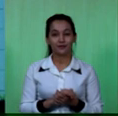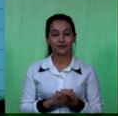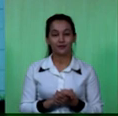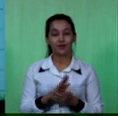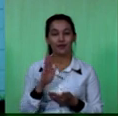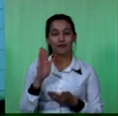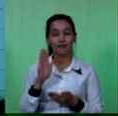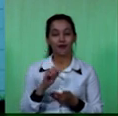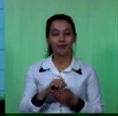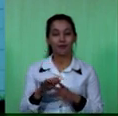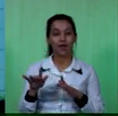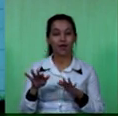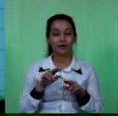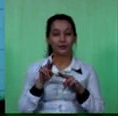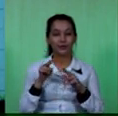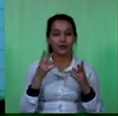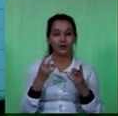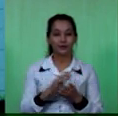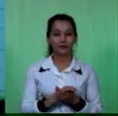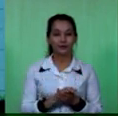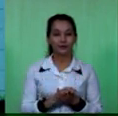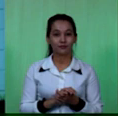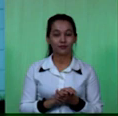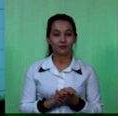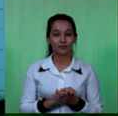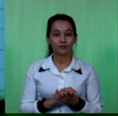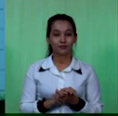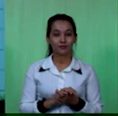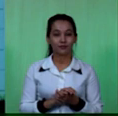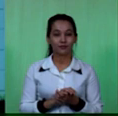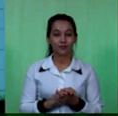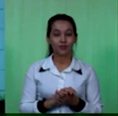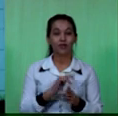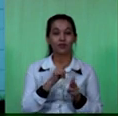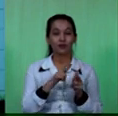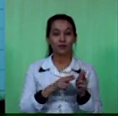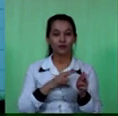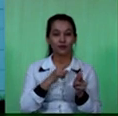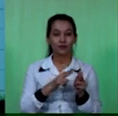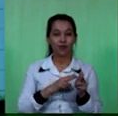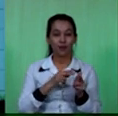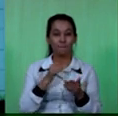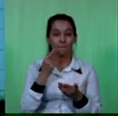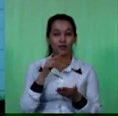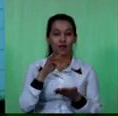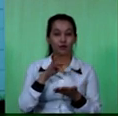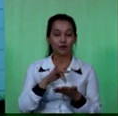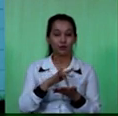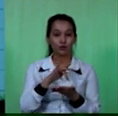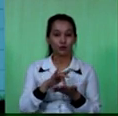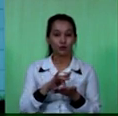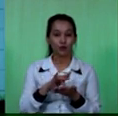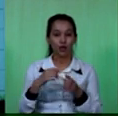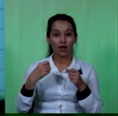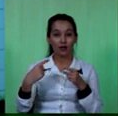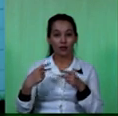Va ularning harakatini kuzatamiz. Demak, ushbu teplovozlarimiz bir nuqtadan qarama-qarshi